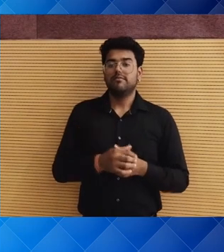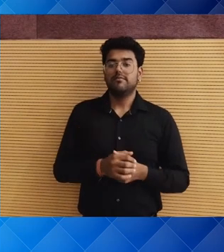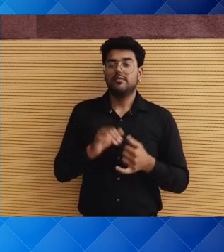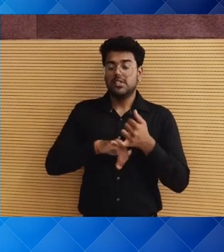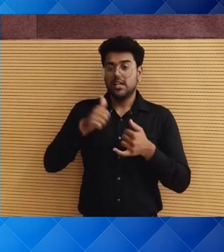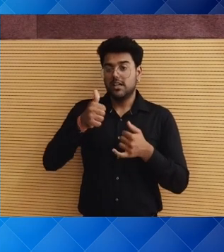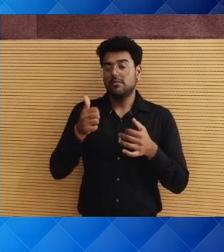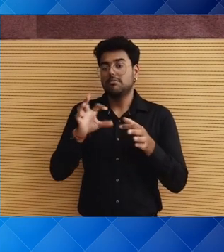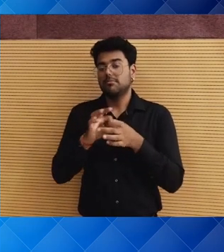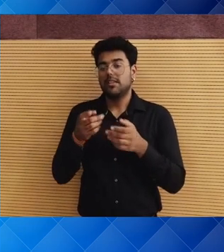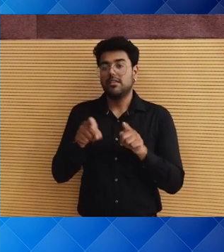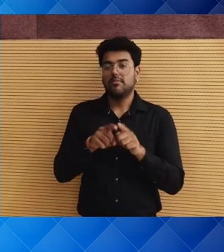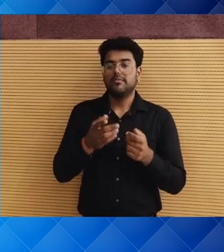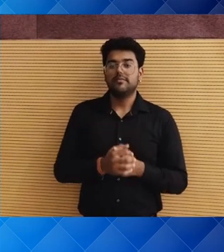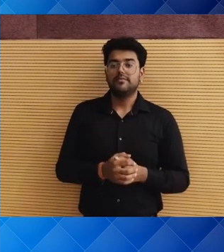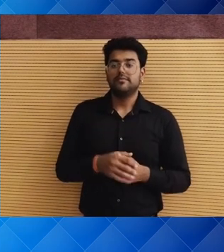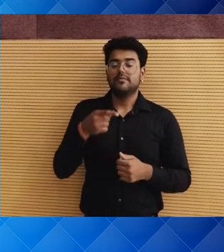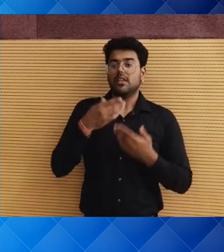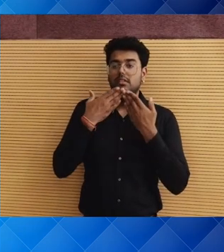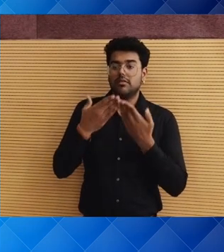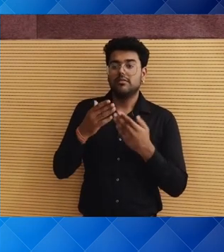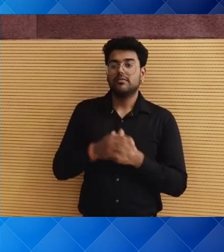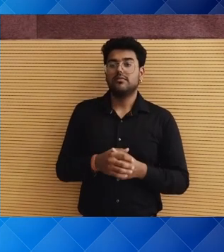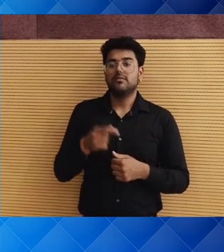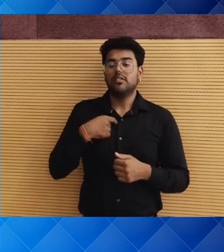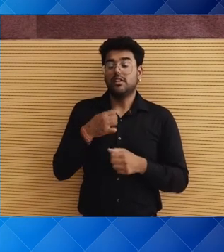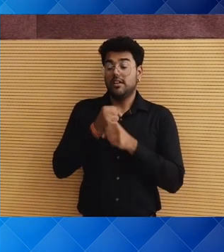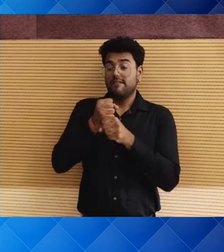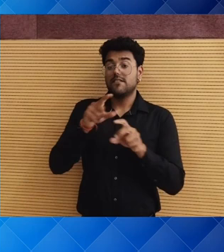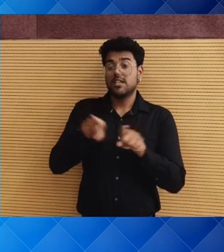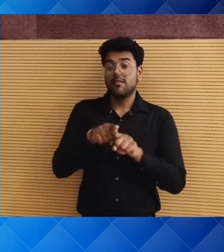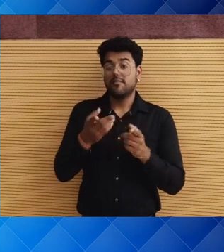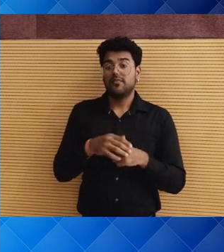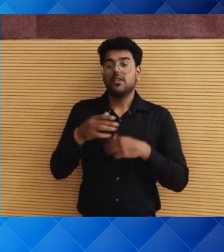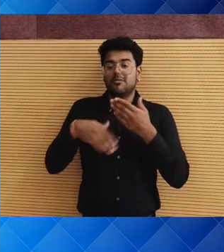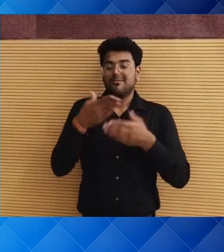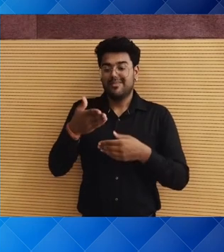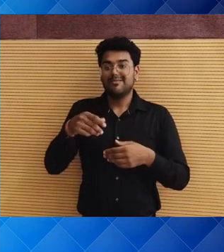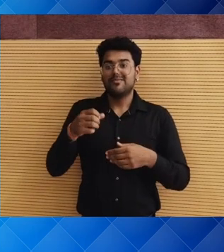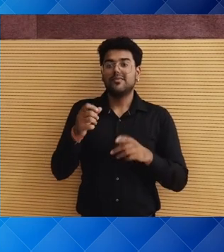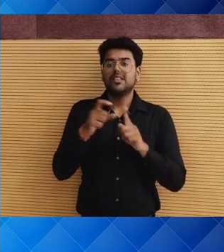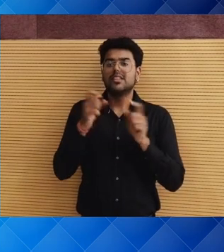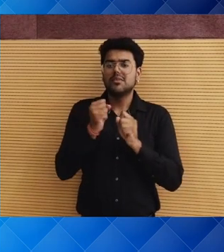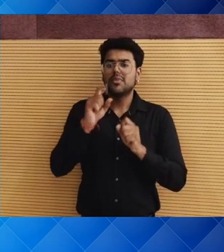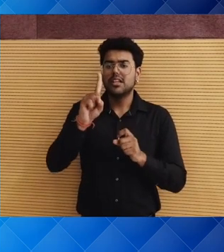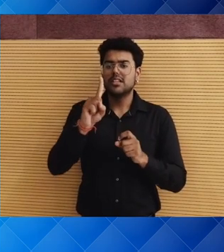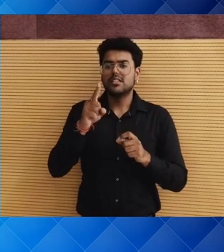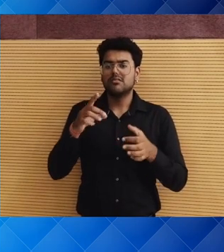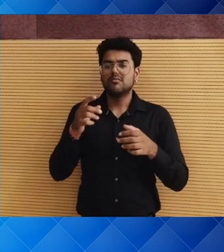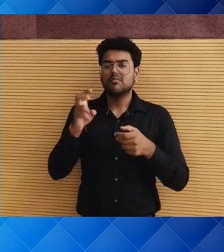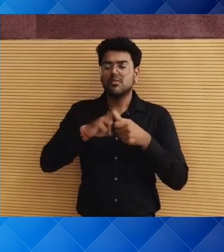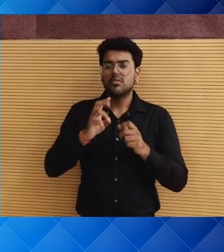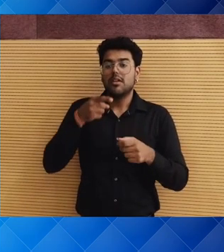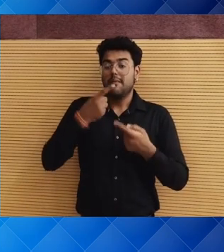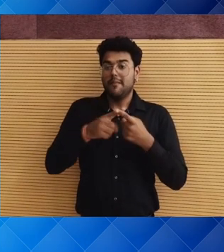मैं आपका बहुत बहुत स्वागत करता हूं और आपके लिए भी ये बहुत बड़ा तोहफा है सर कि आप अगले महीने ज्वाइन दिसंबर में ज्वाइन करेंगे, मगर एक उपहार के रूप में